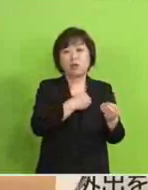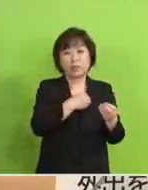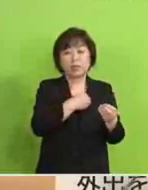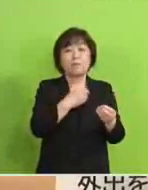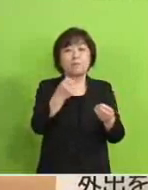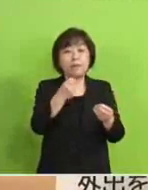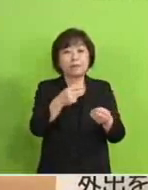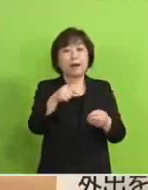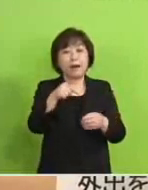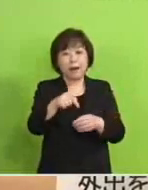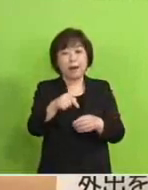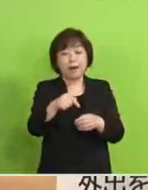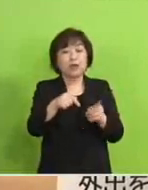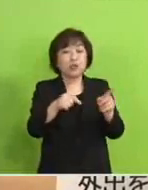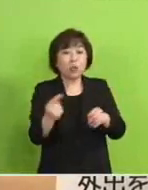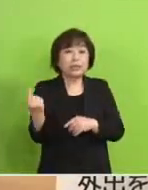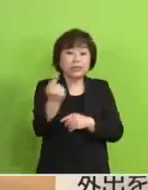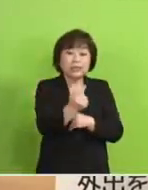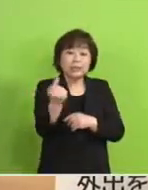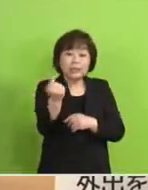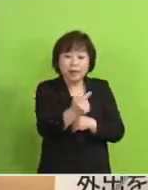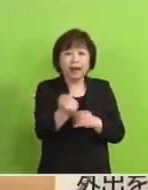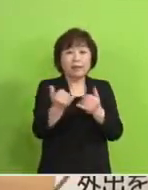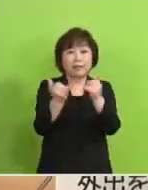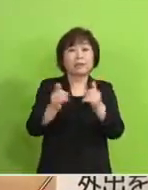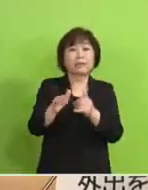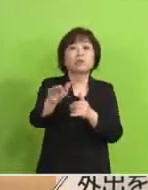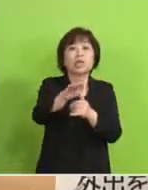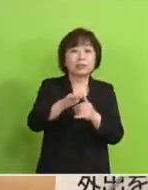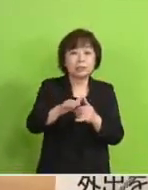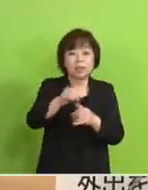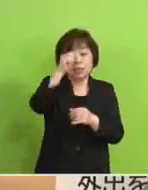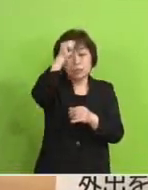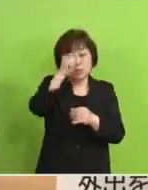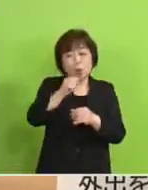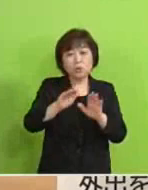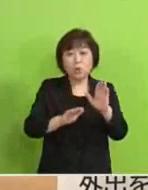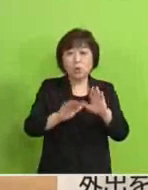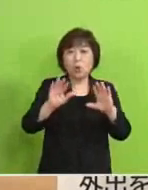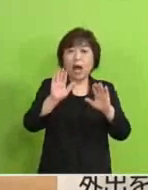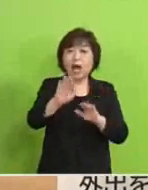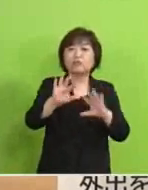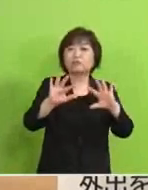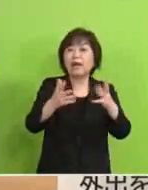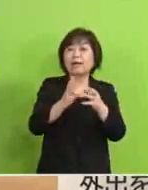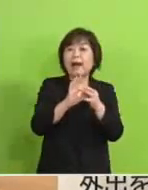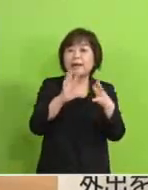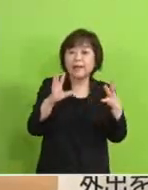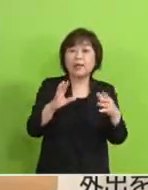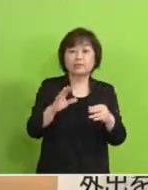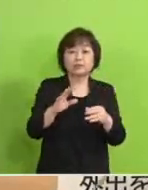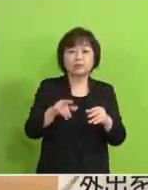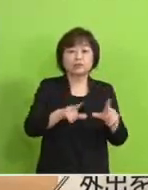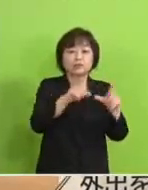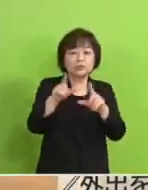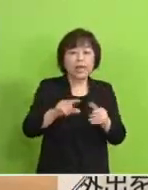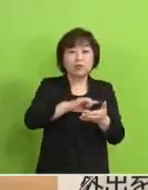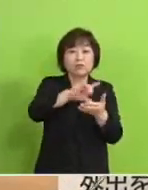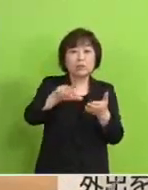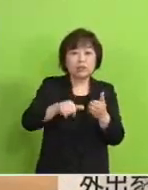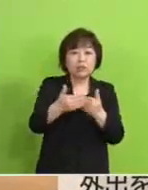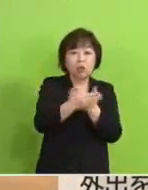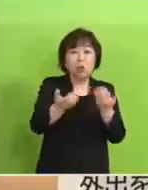ストクラブを利用した方々、症状の有無にかかわらずお住まいの地域の保健所